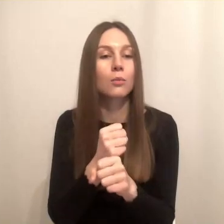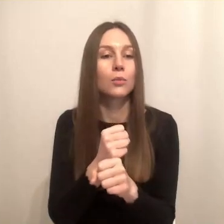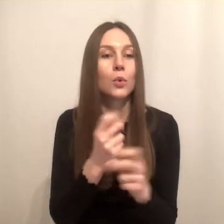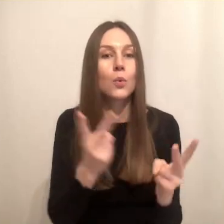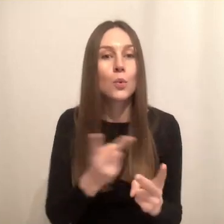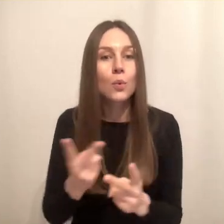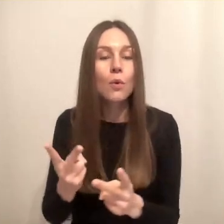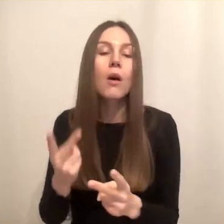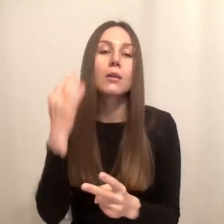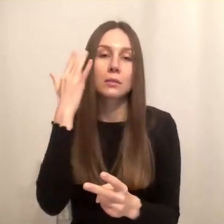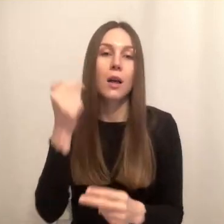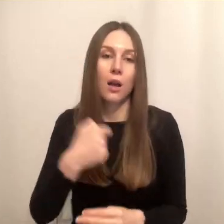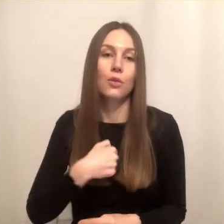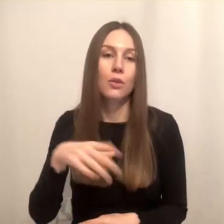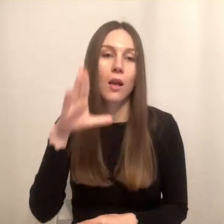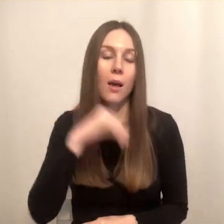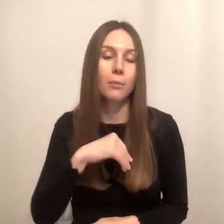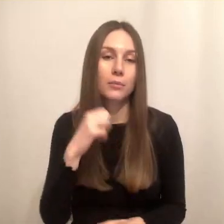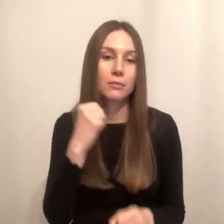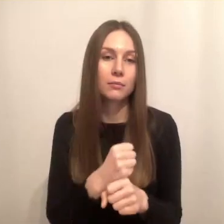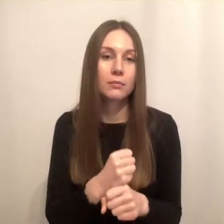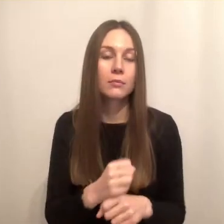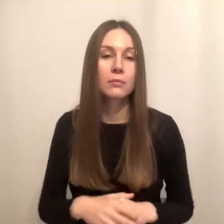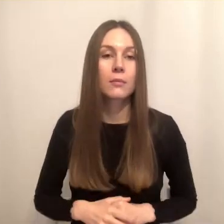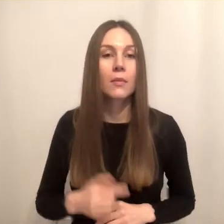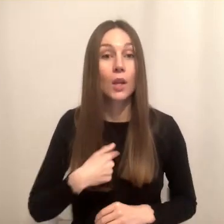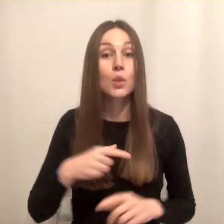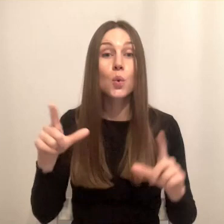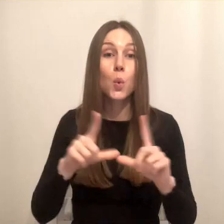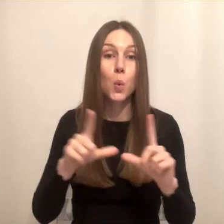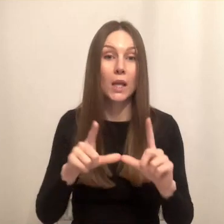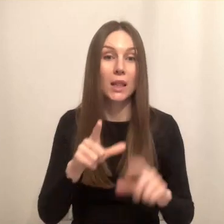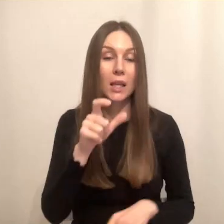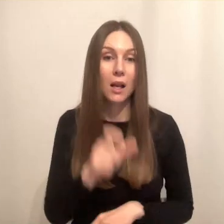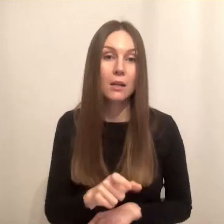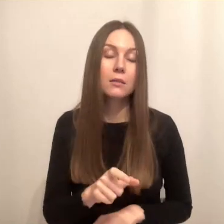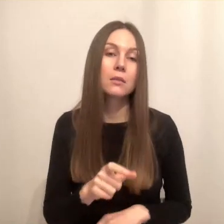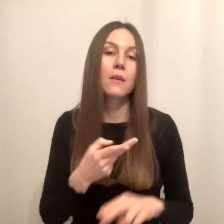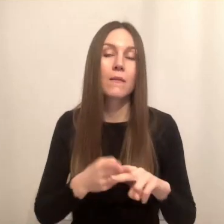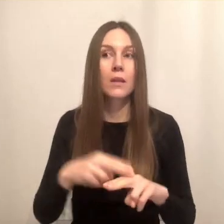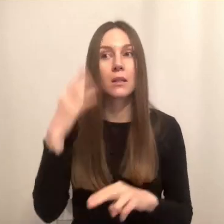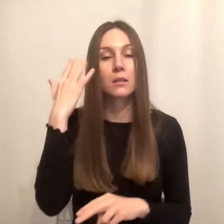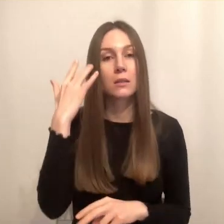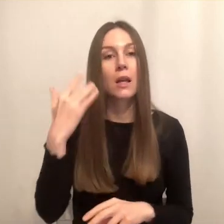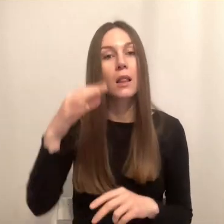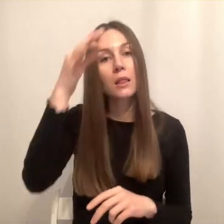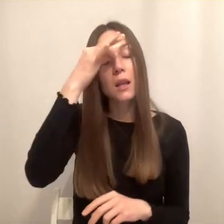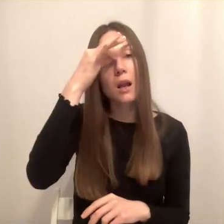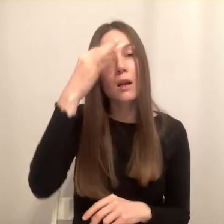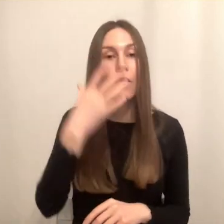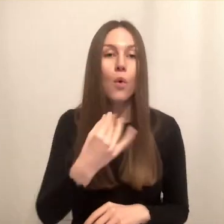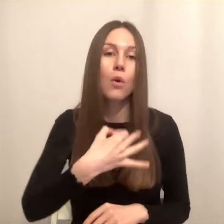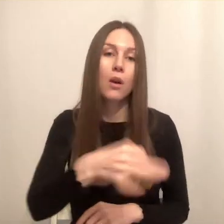galėsiu atlikti, galėsiu padaryti. Esu ūkininkas, todėl manau, kad Trakam ir Trakų rajonui trūksta